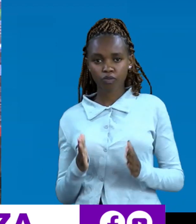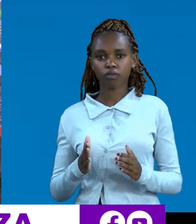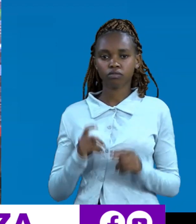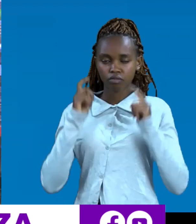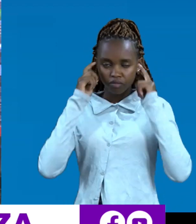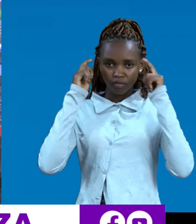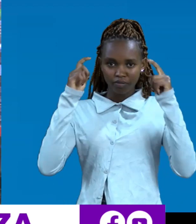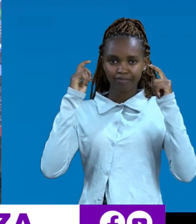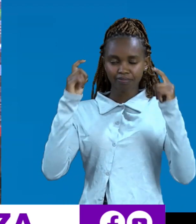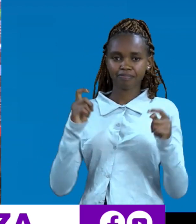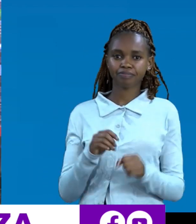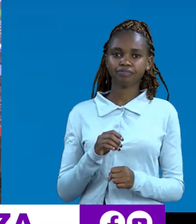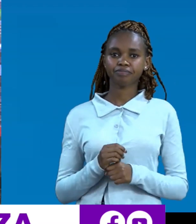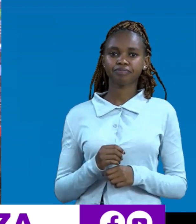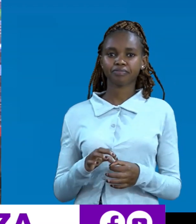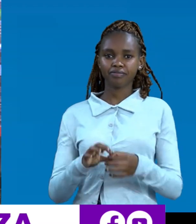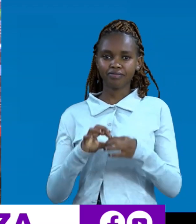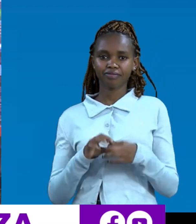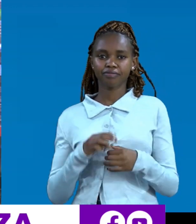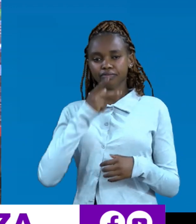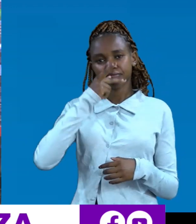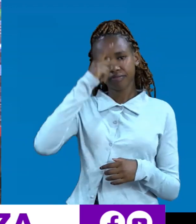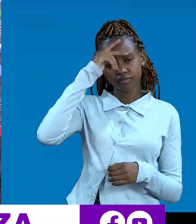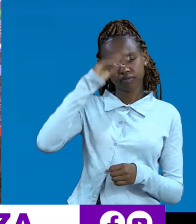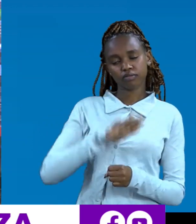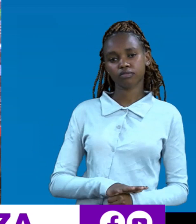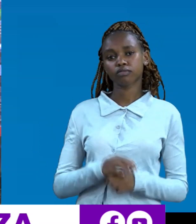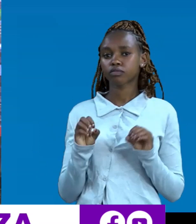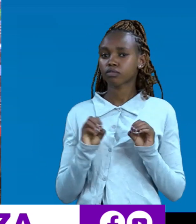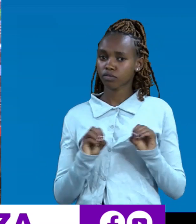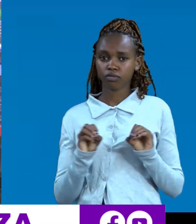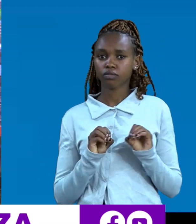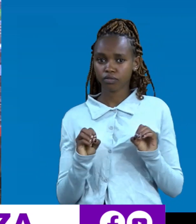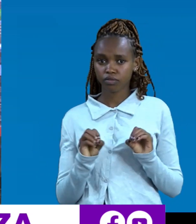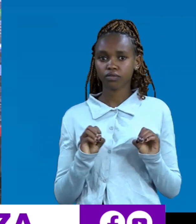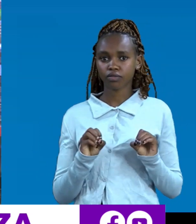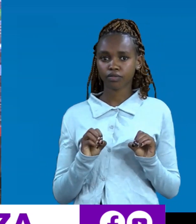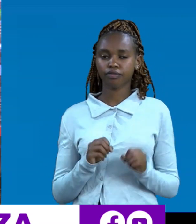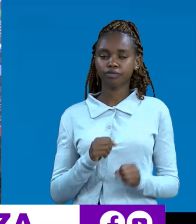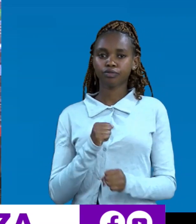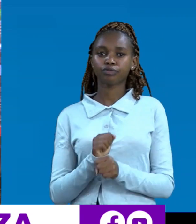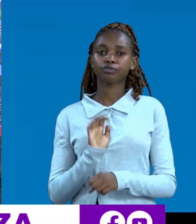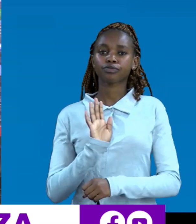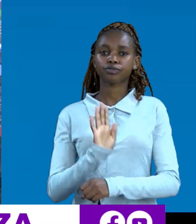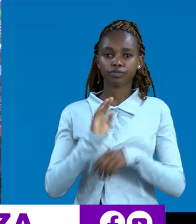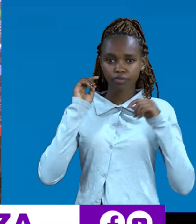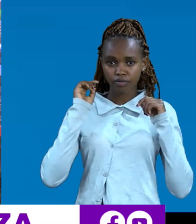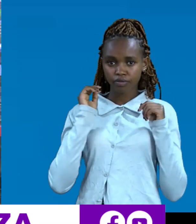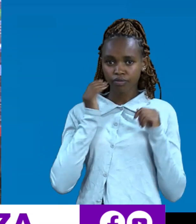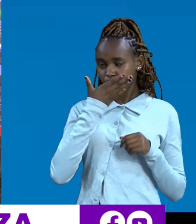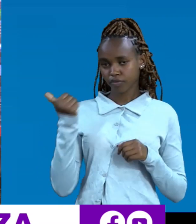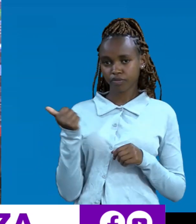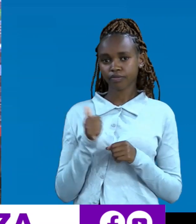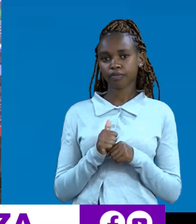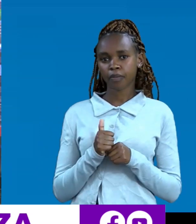Msi let wazazi down, you know. And for your own sake pia. Kabisa. So all the best. Najua hii time ni ile hata nikawa